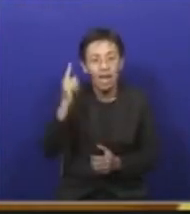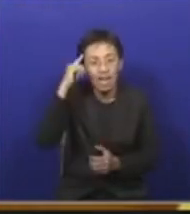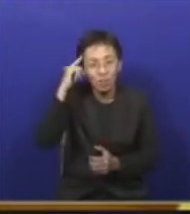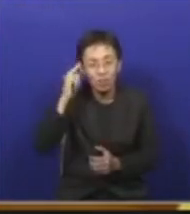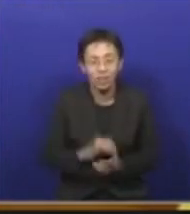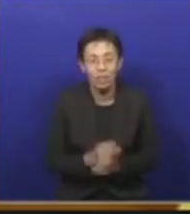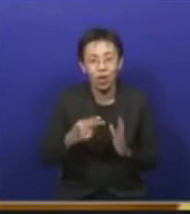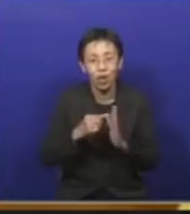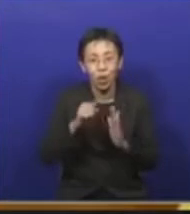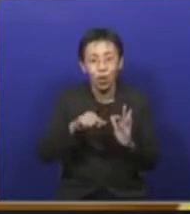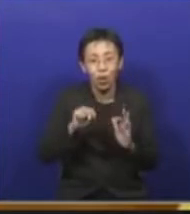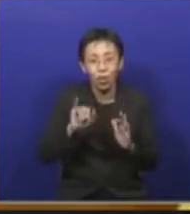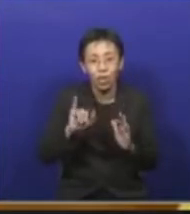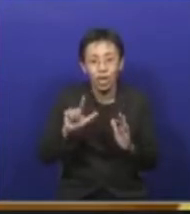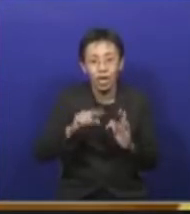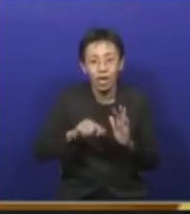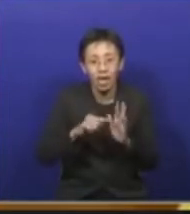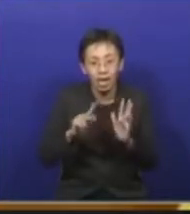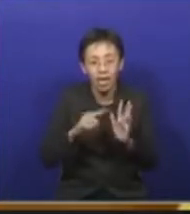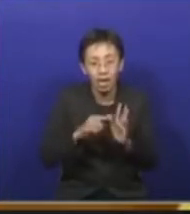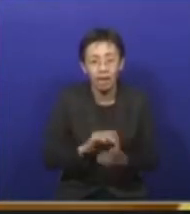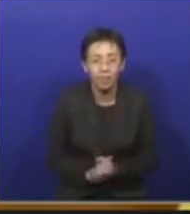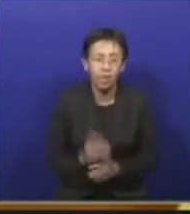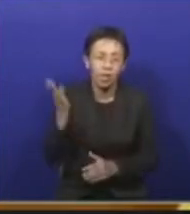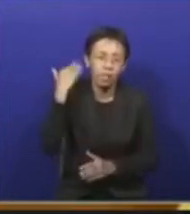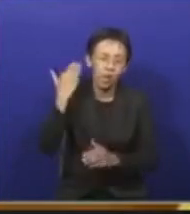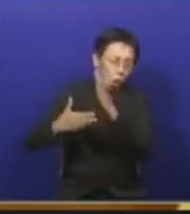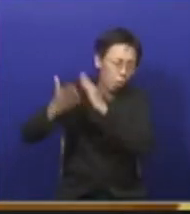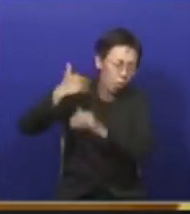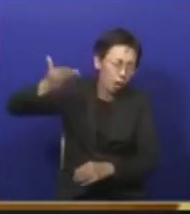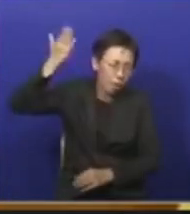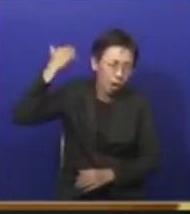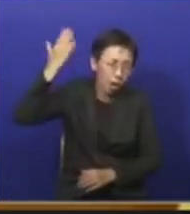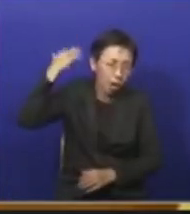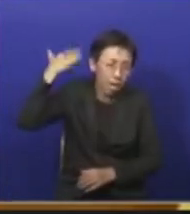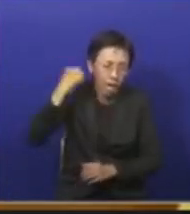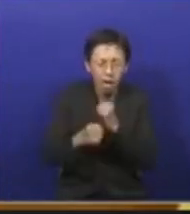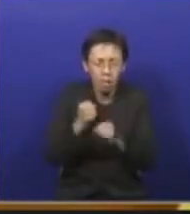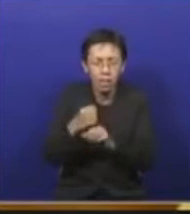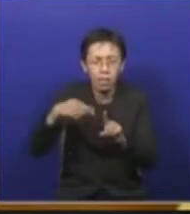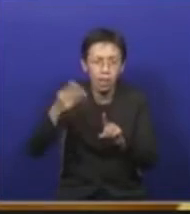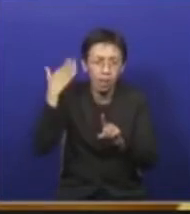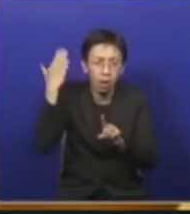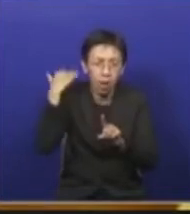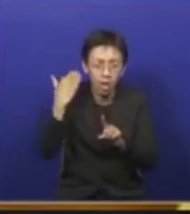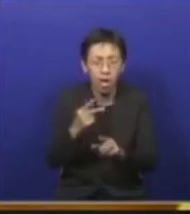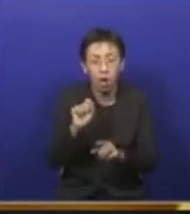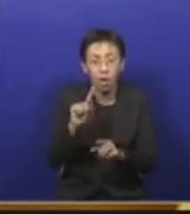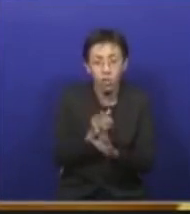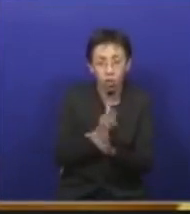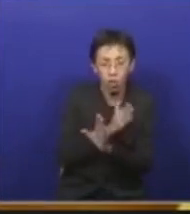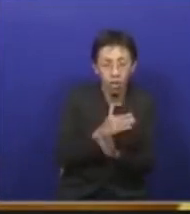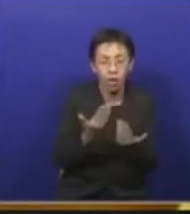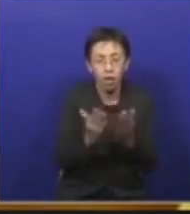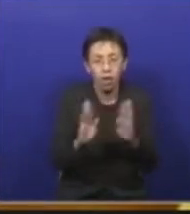องครับนิทานเรื่องนี้มีอยู่ว่ากาลครั้งหนึ่งนานมาแล้วย้อนกลับไปในหลายพันปีก่อนยุคก่อนคริสตกาลครับมีครอบครัว